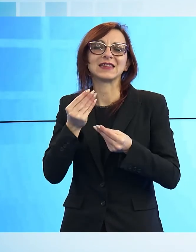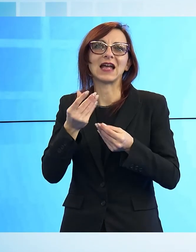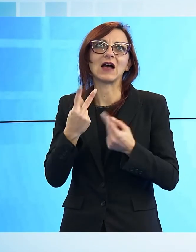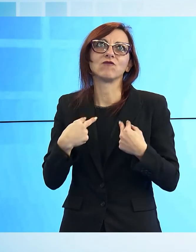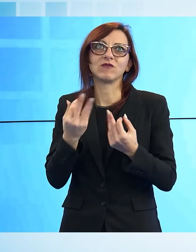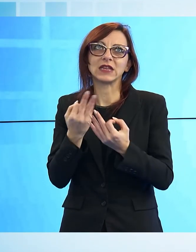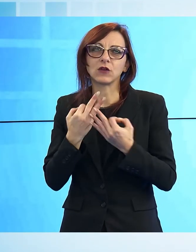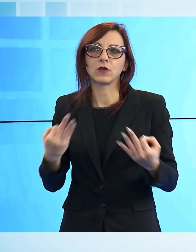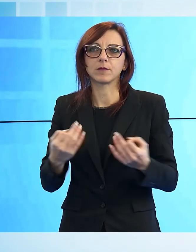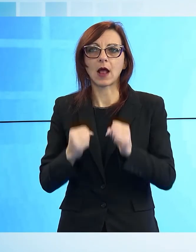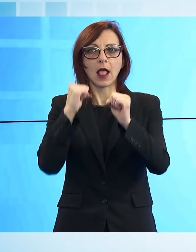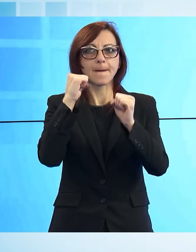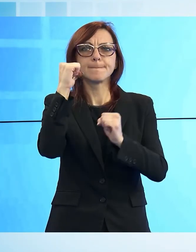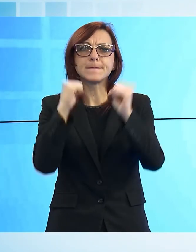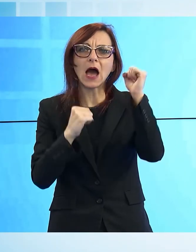di essere